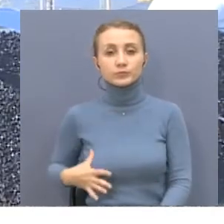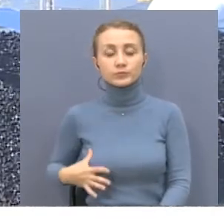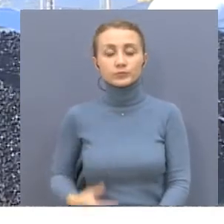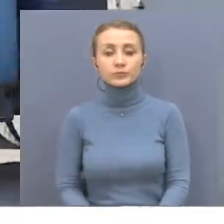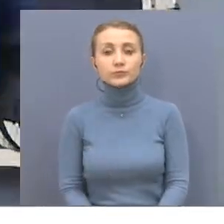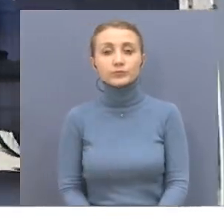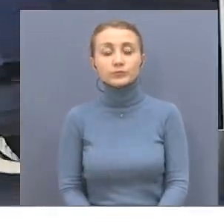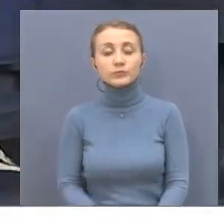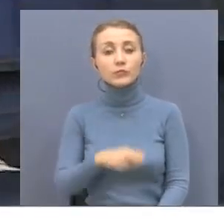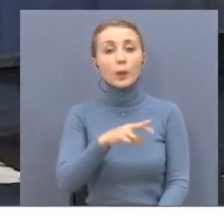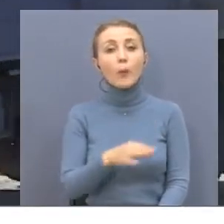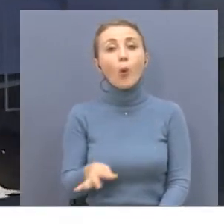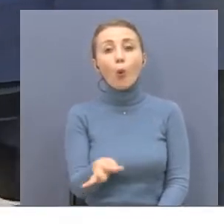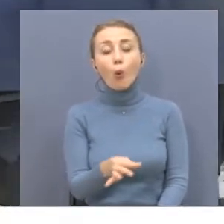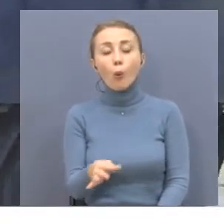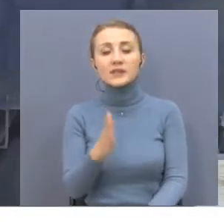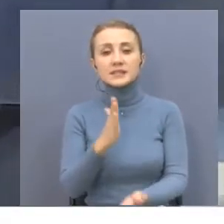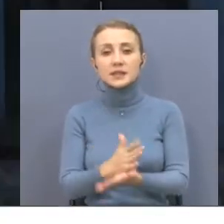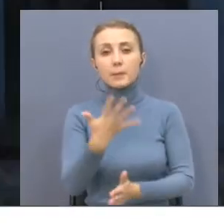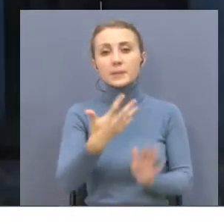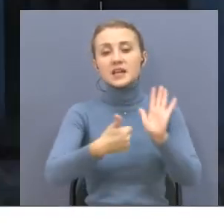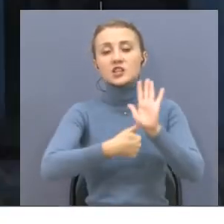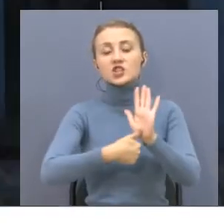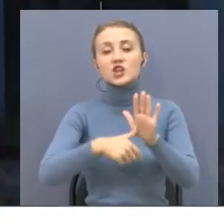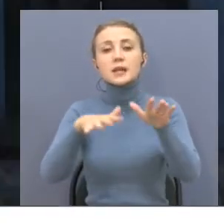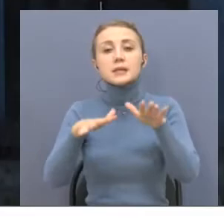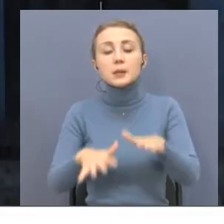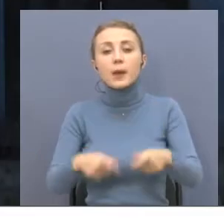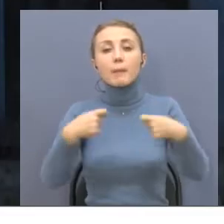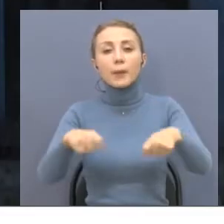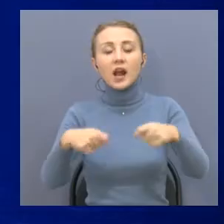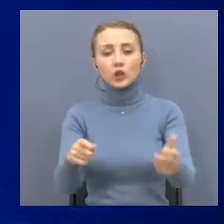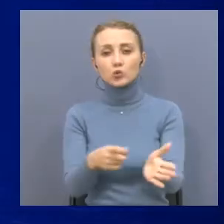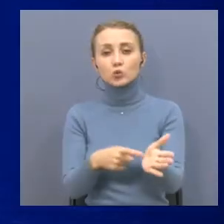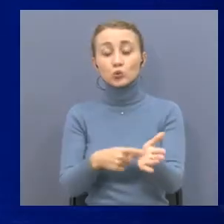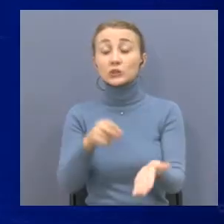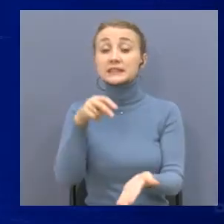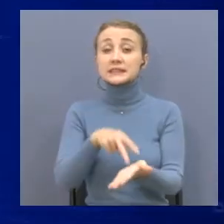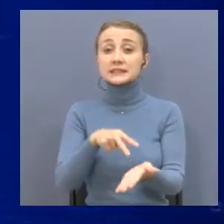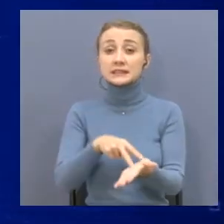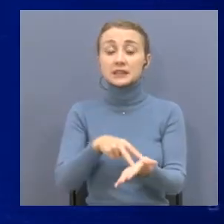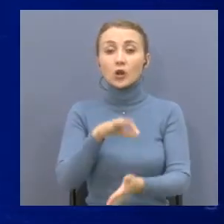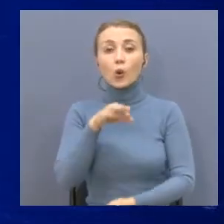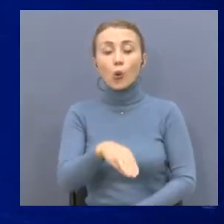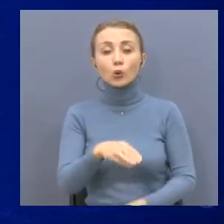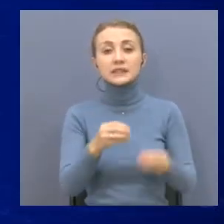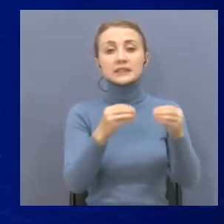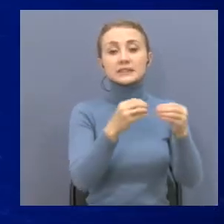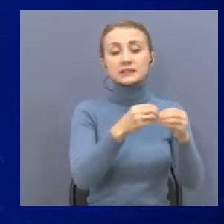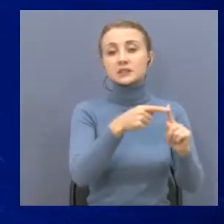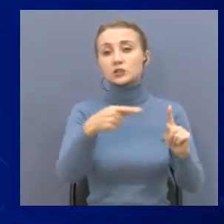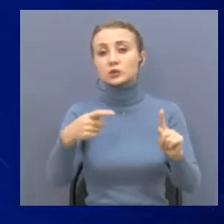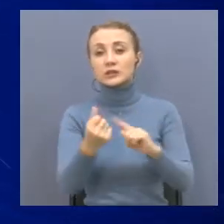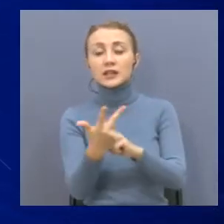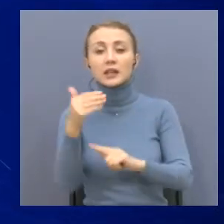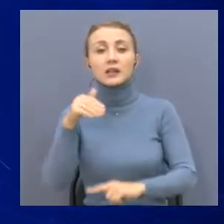бойынша халыққа көмір сататын 56 бекет орналасқан. Олардағы қара отынның баға көрсеткіші мынадай. Богатыр 1 тоннасы 10